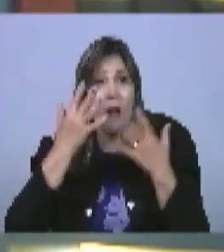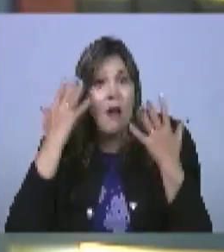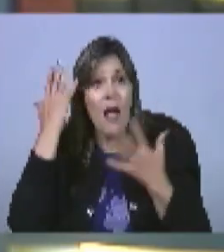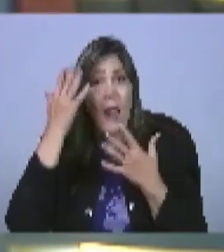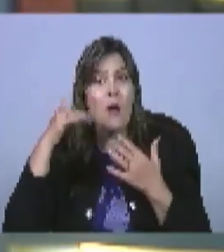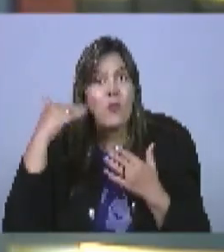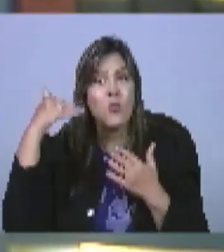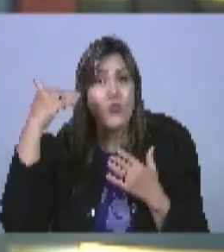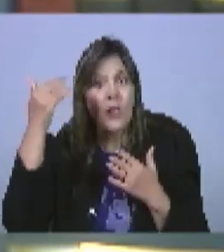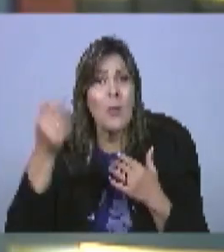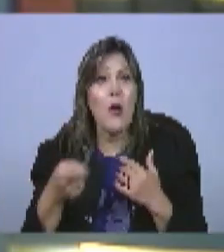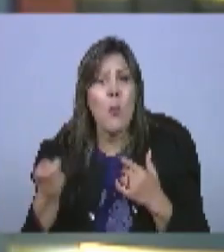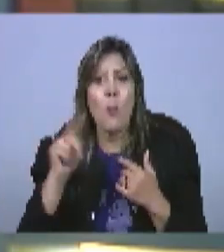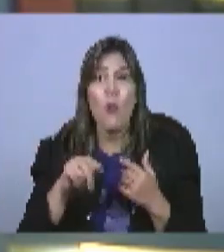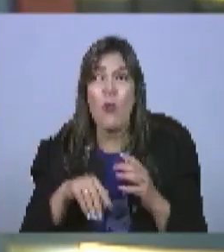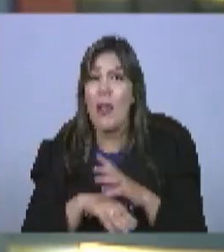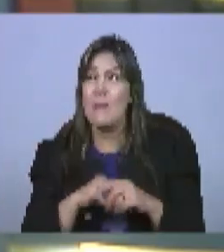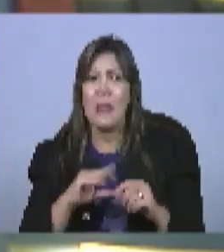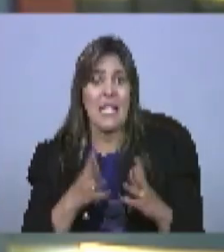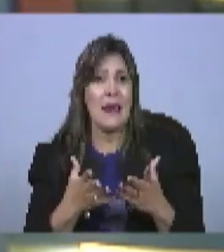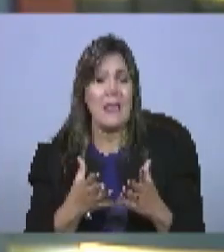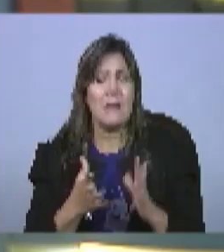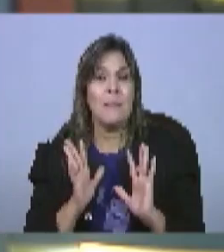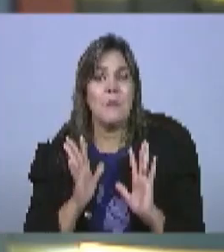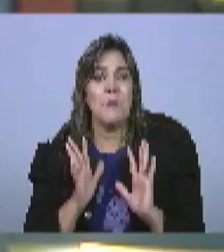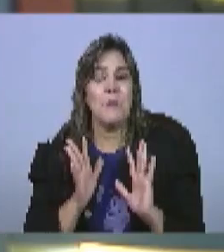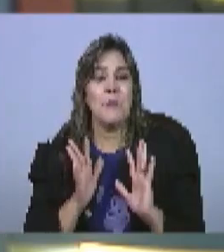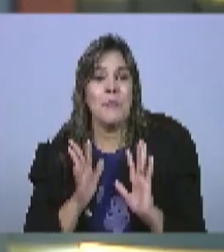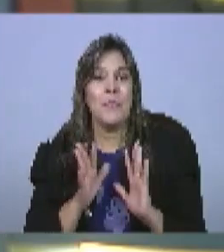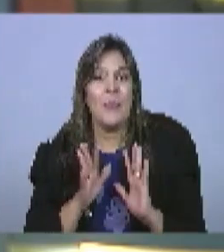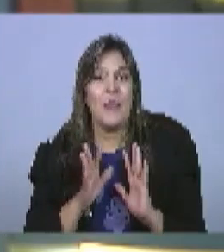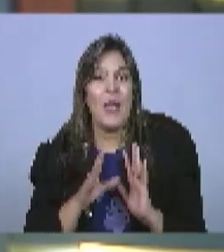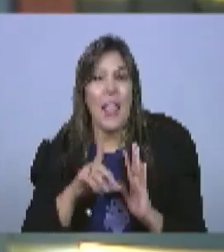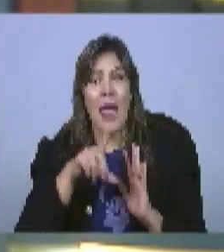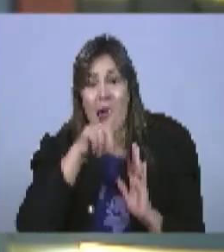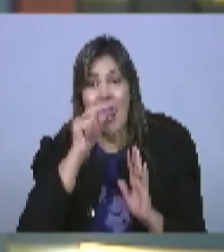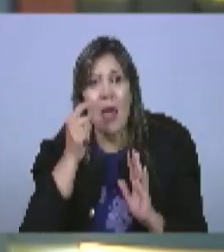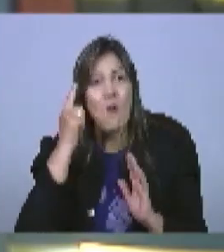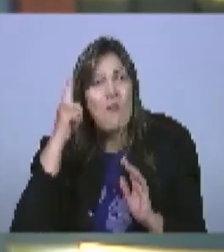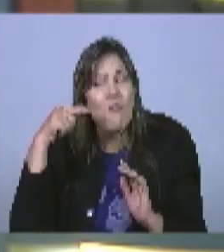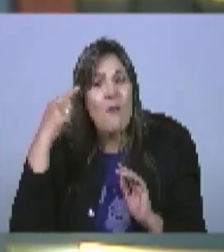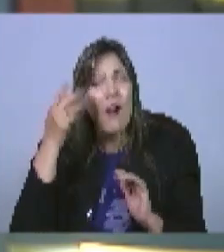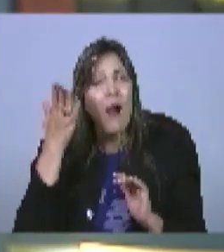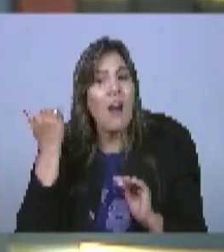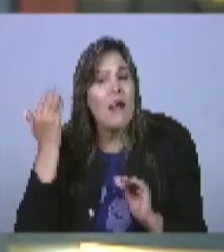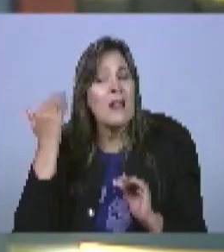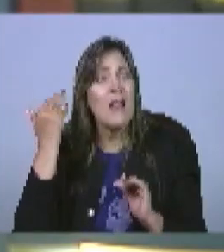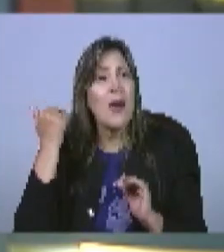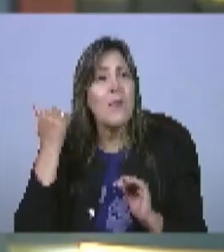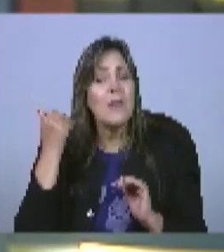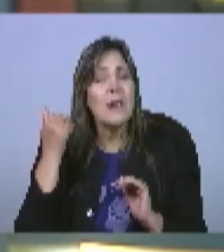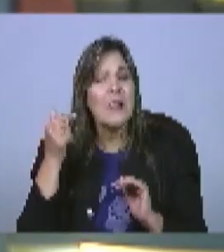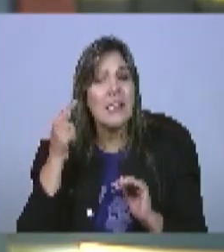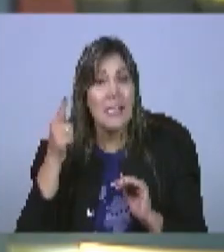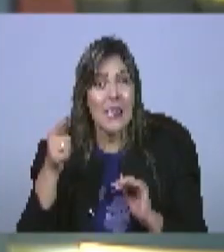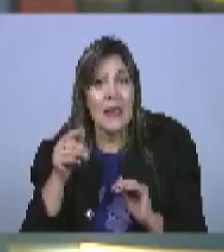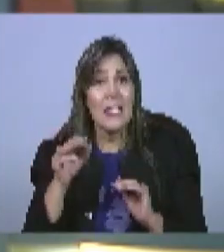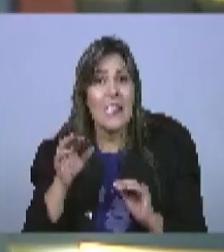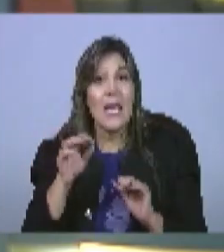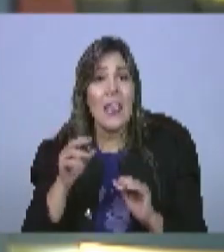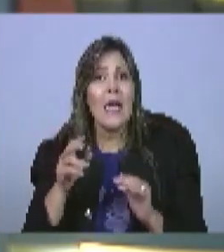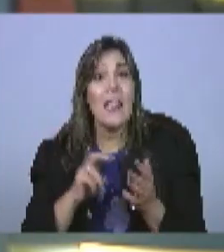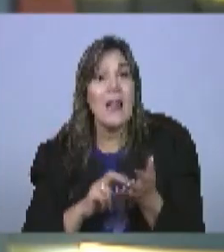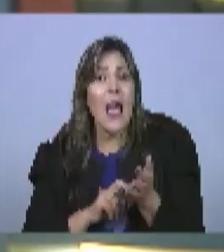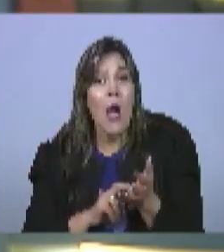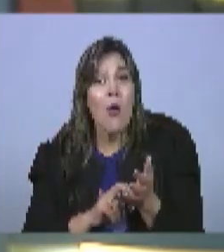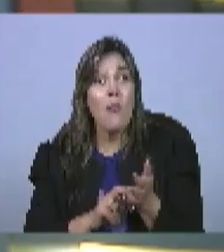في المستقبل في بكره ايه اللي هيحصل ولو رجعت بذهنها لورا شويه هتلاقي ان هي كان عندها مخاوف